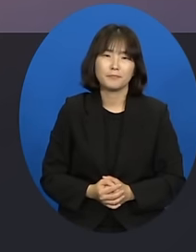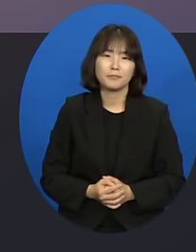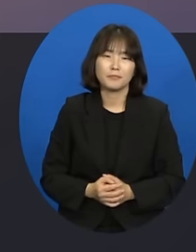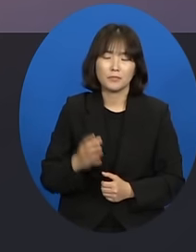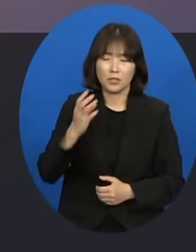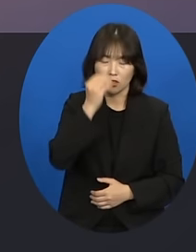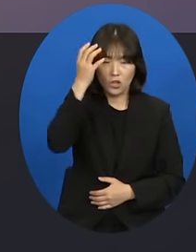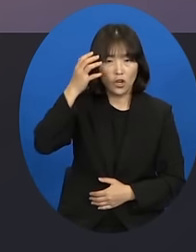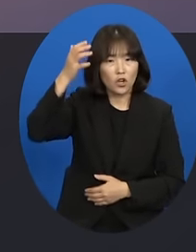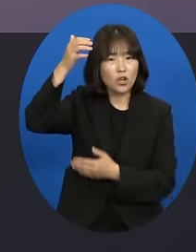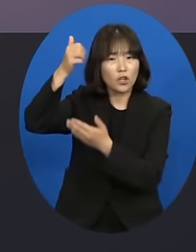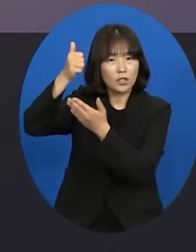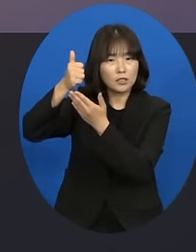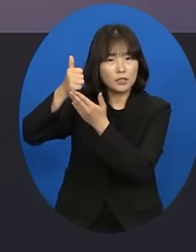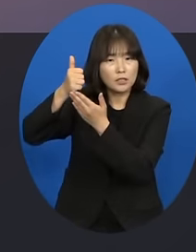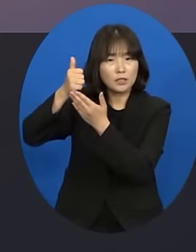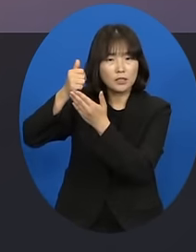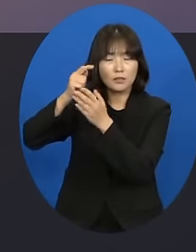성령께서 뭐라고 그러시죠?